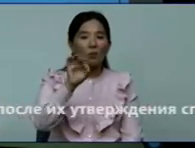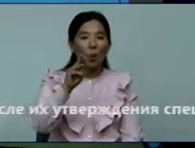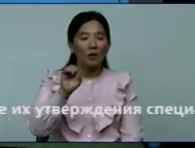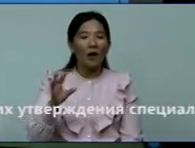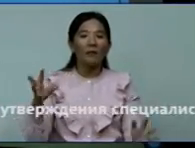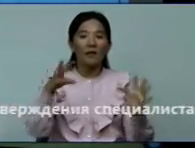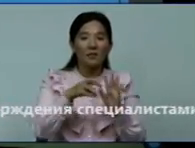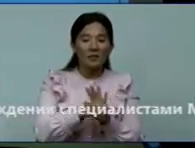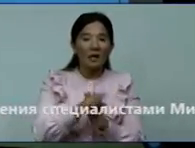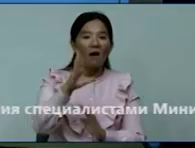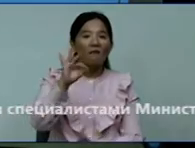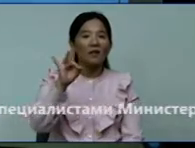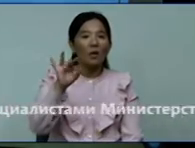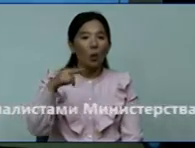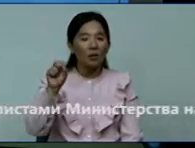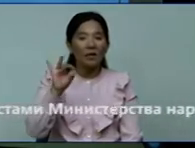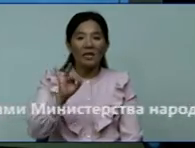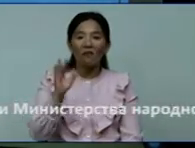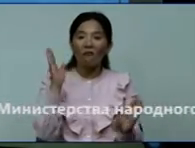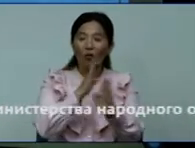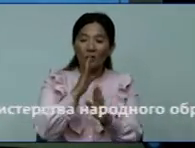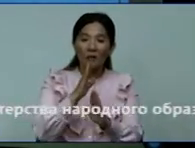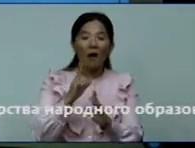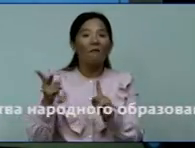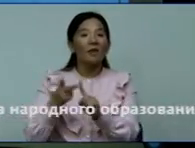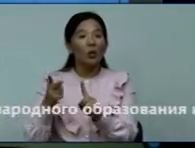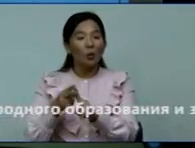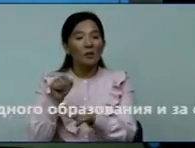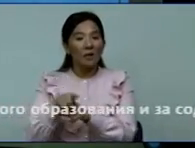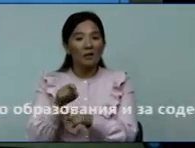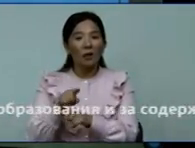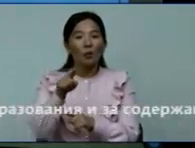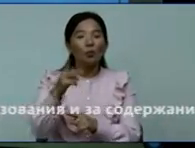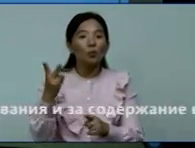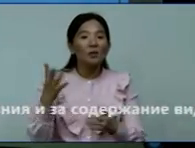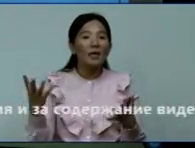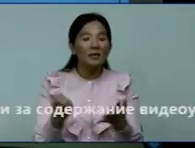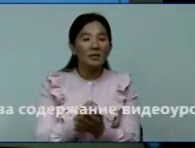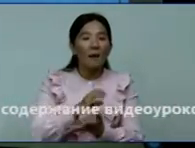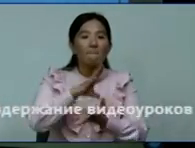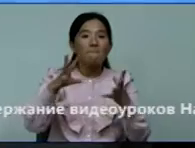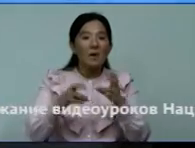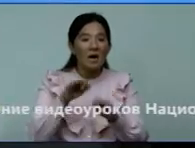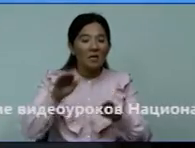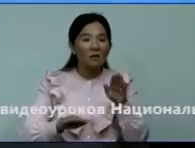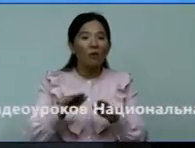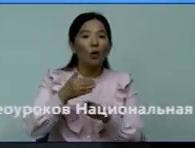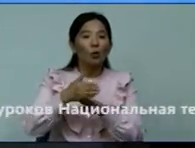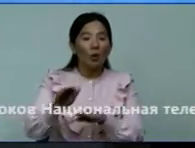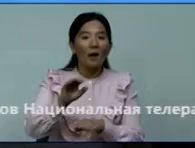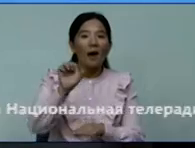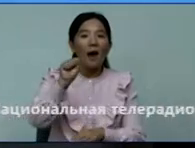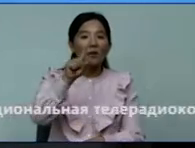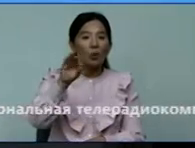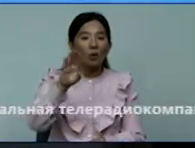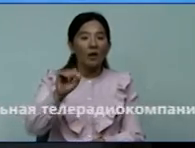относительно водорода и воздуха. Во втором задании вам нужно вычислить массовую долю азота в его